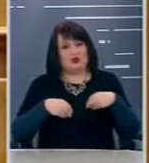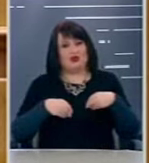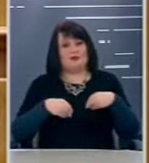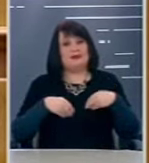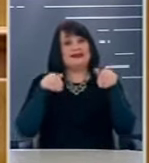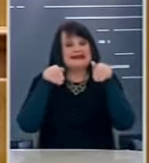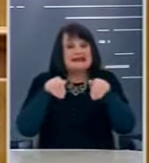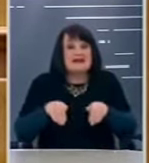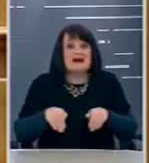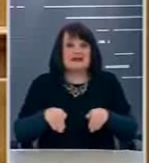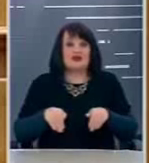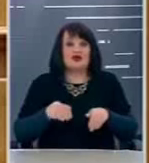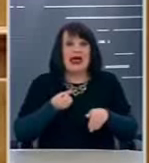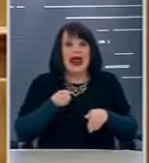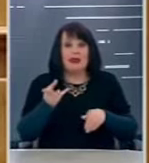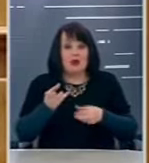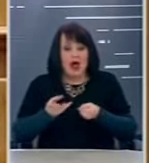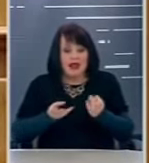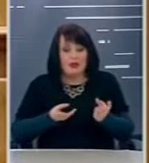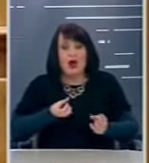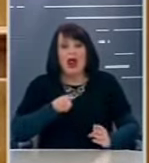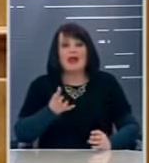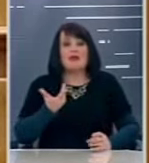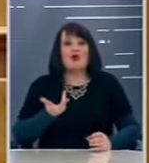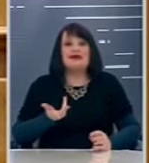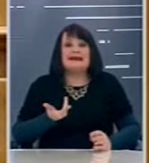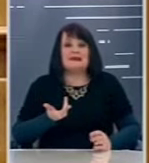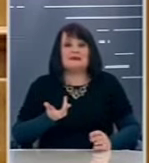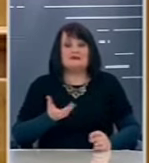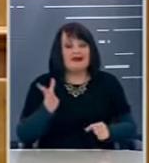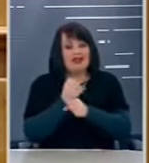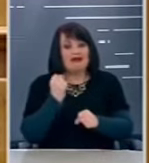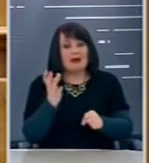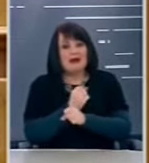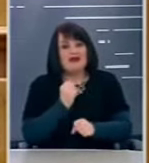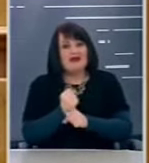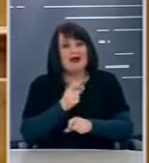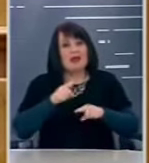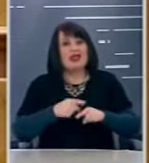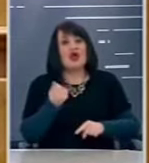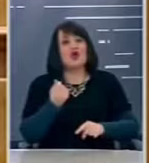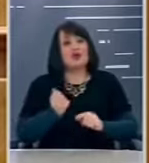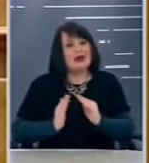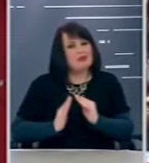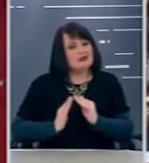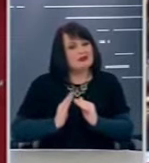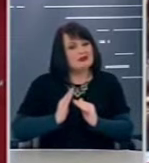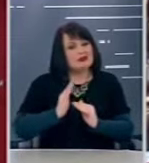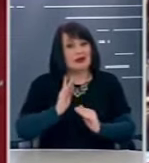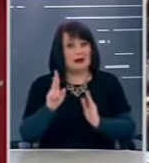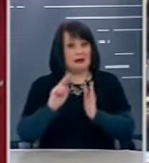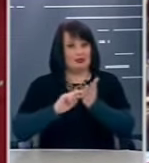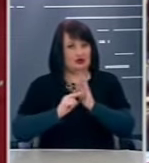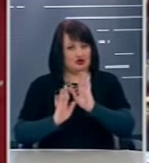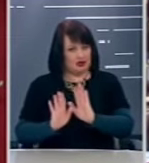Σεβάστηκαν τους αριθμούς, τις επιδόσεις της ελληνικής οικονομίας. Προσέξτε όμως,